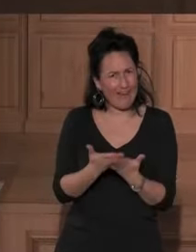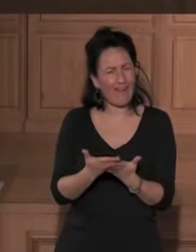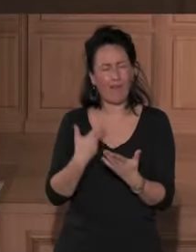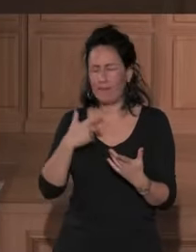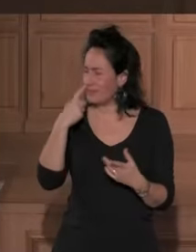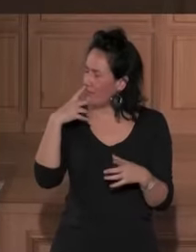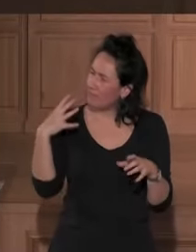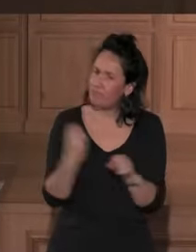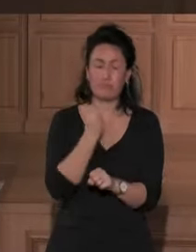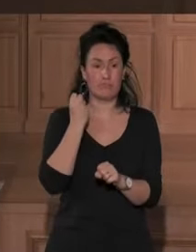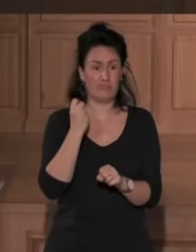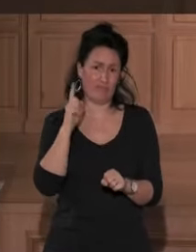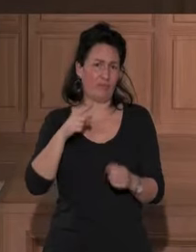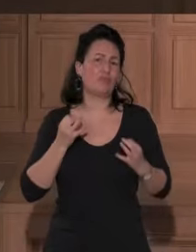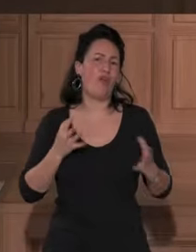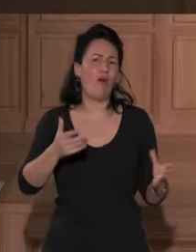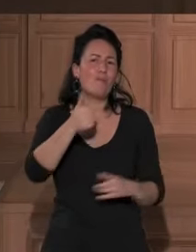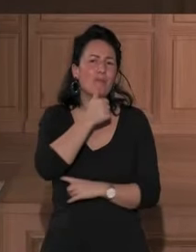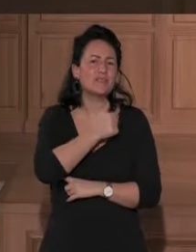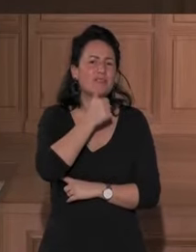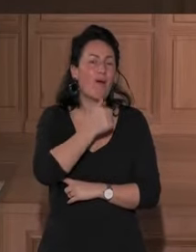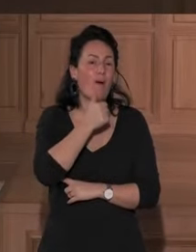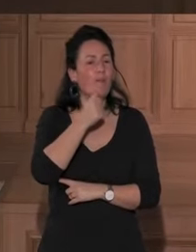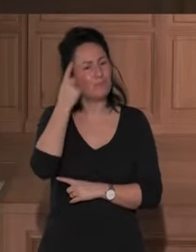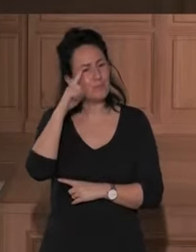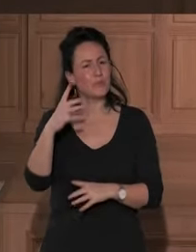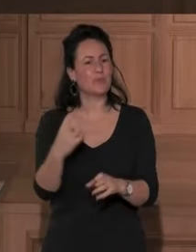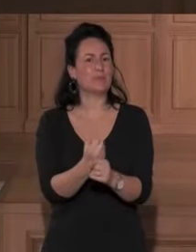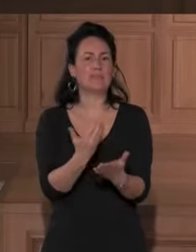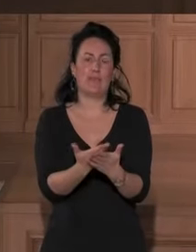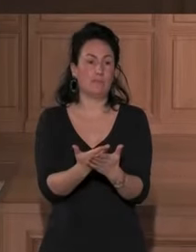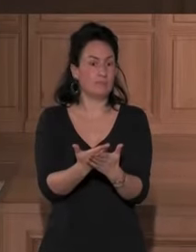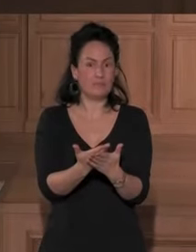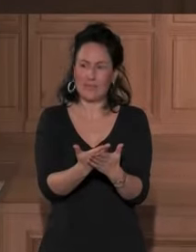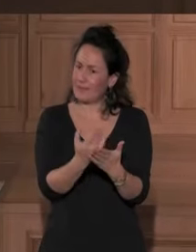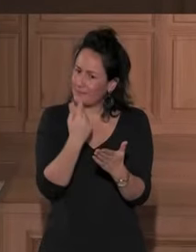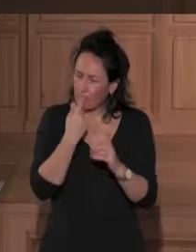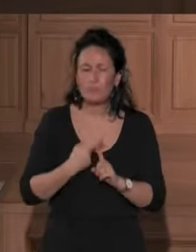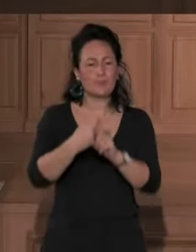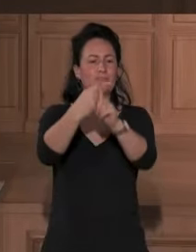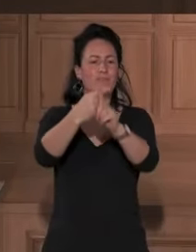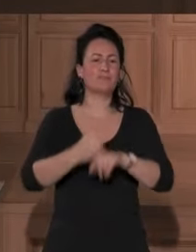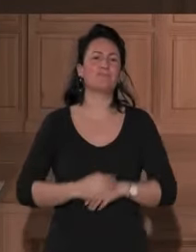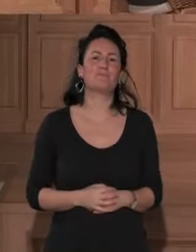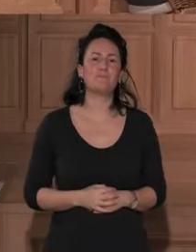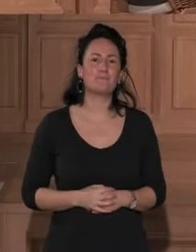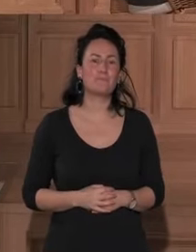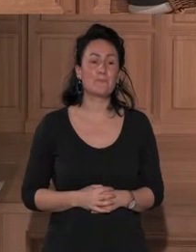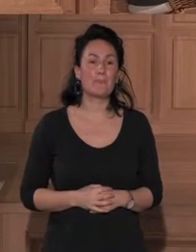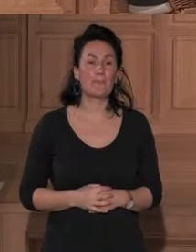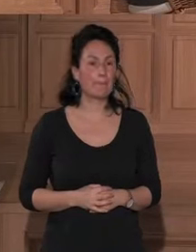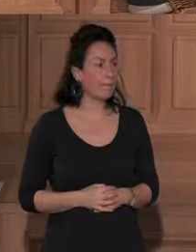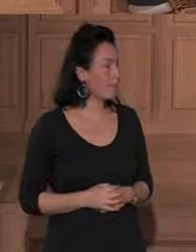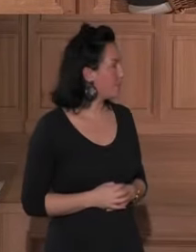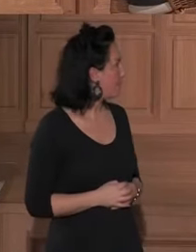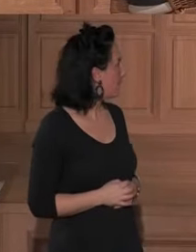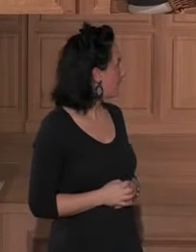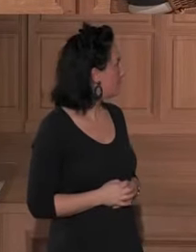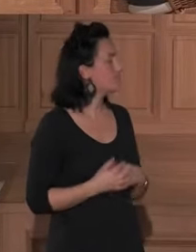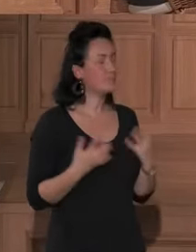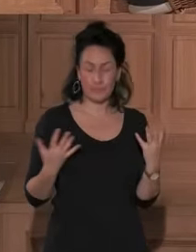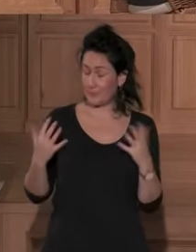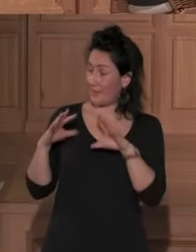qui prennent du temps, qui prennent nos tripes comme ça. Mais c'est que des combats réussis, finalement. Et les familles, vous en